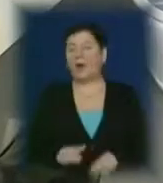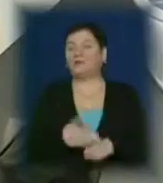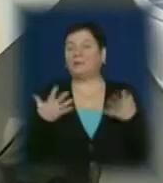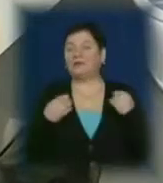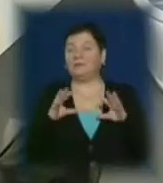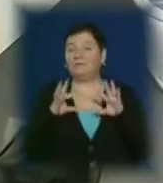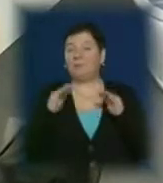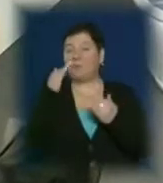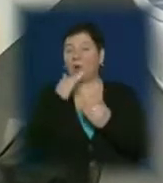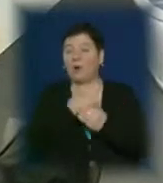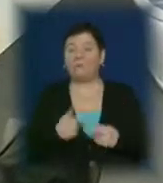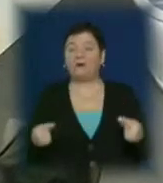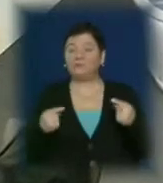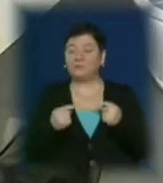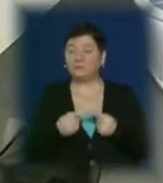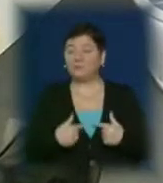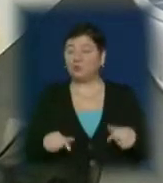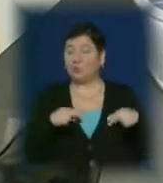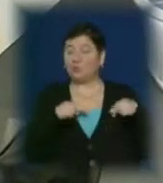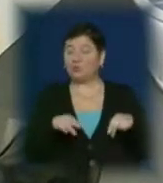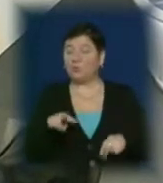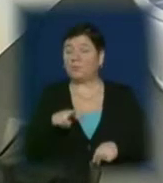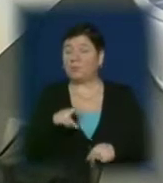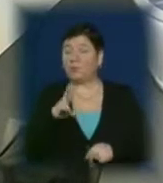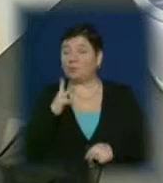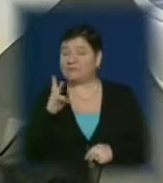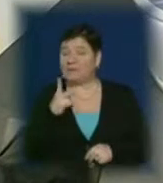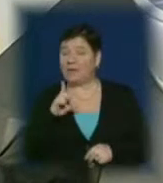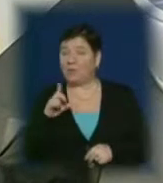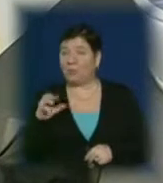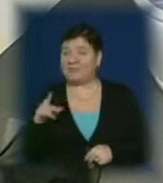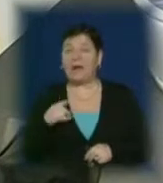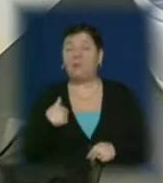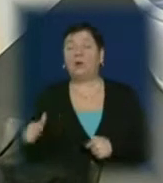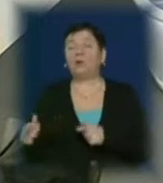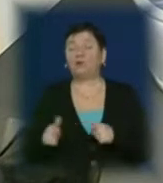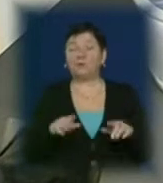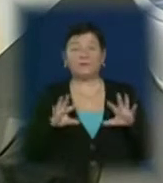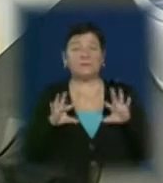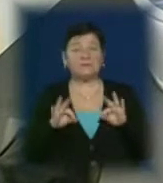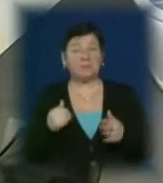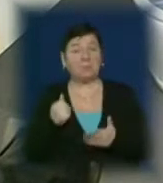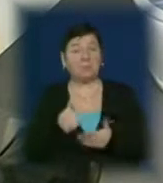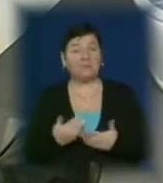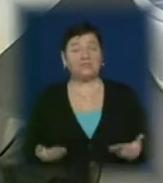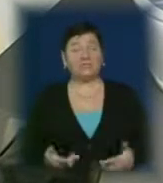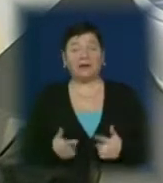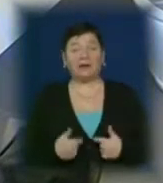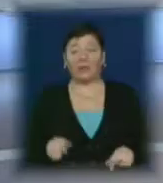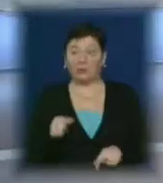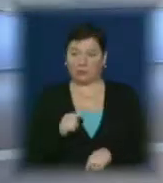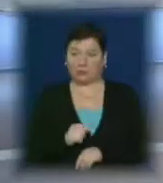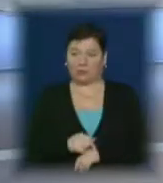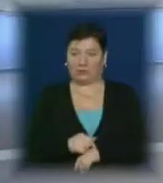Доброго дня, в ефірі інформаційна програма «Вчасно». В студії для вас працюють Мирослава Курус та Наталія Булеця. Ми вже готові розповісти про головне із життя краю на цю